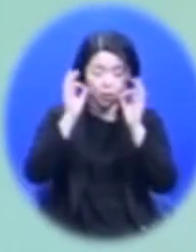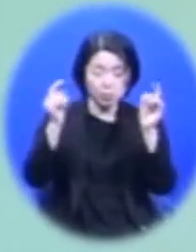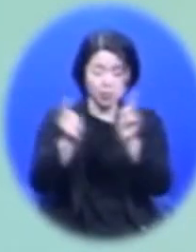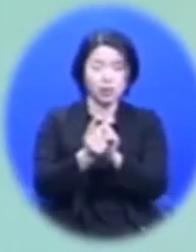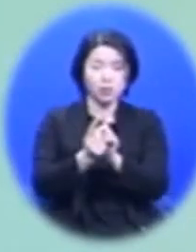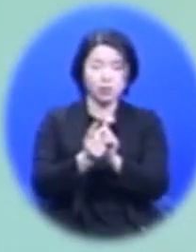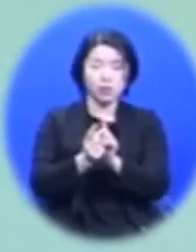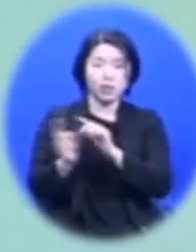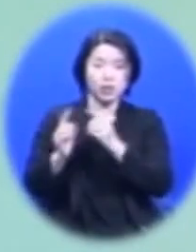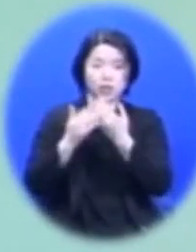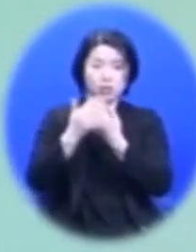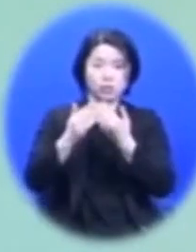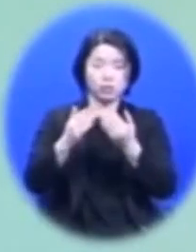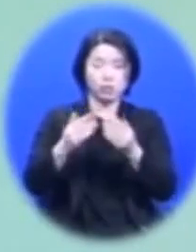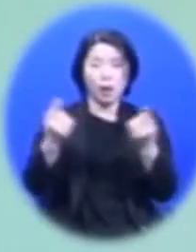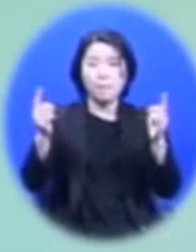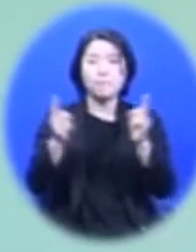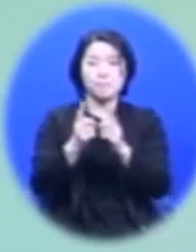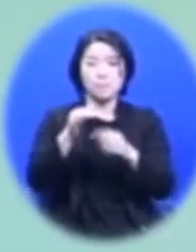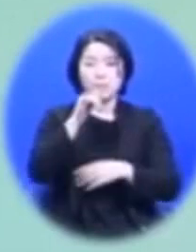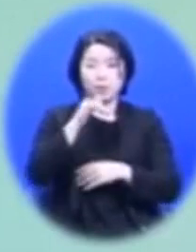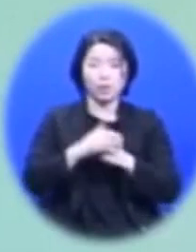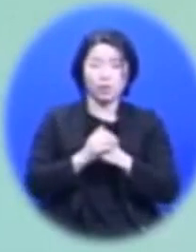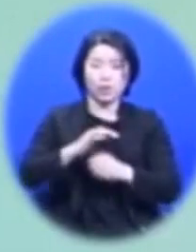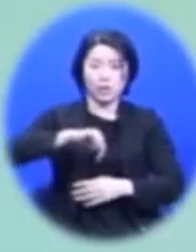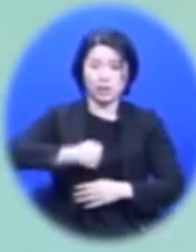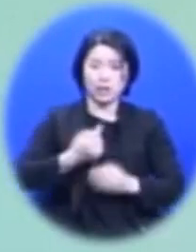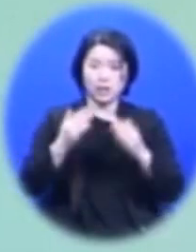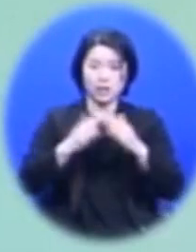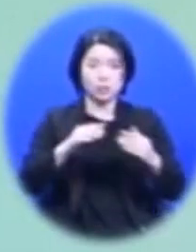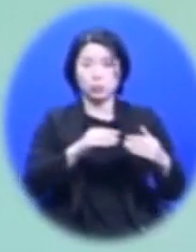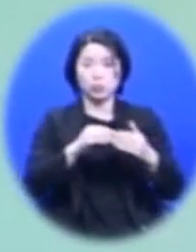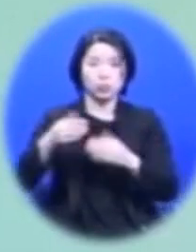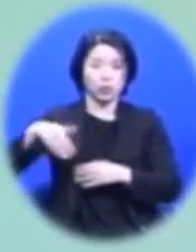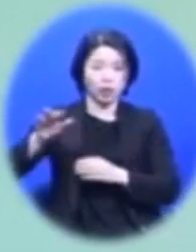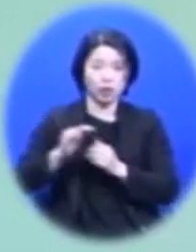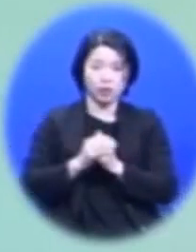집회가 끝나고 만났습니다. 그랬더니 자기 집으로 가자는 거예요.